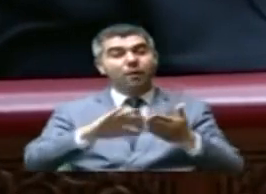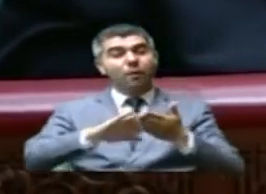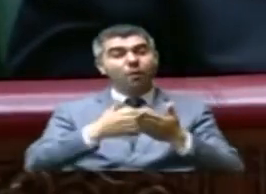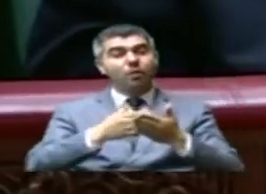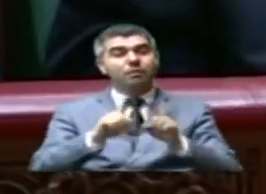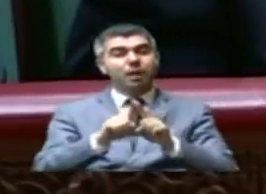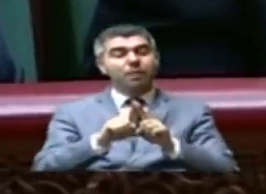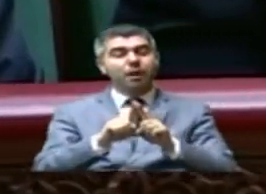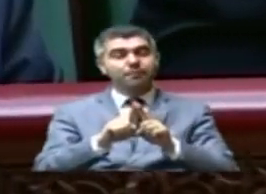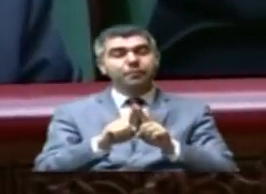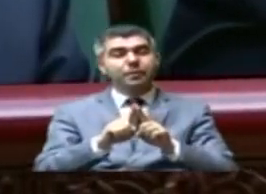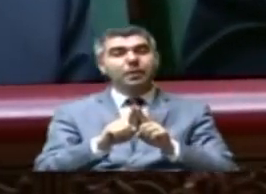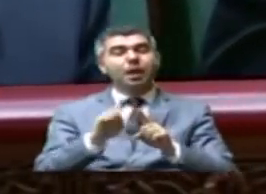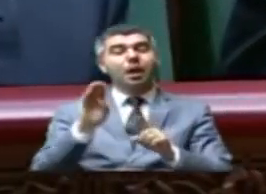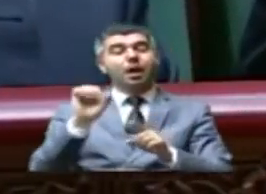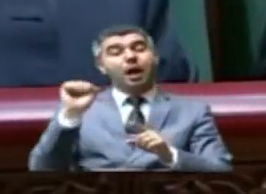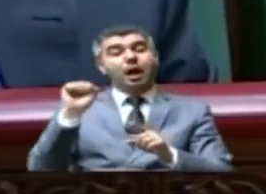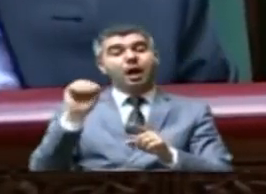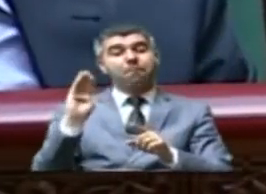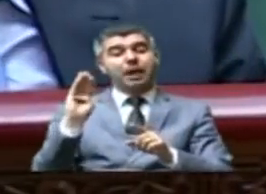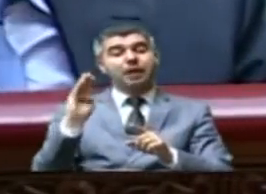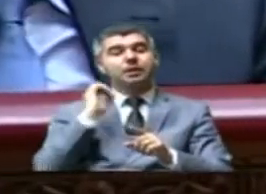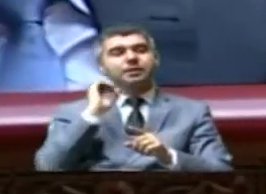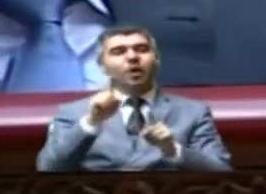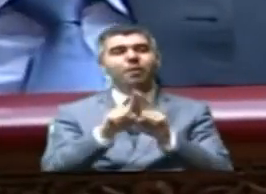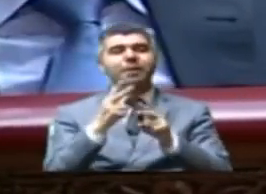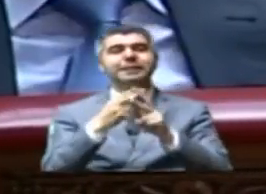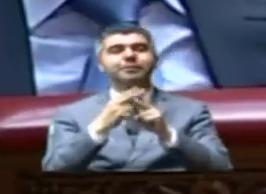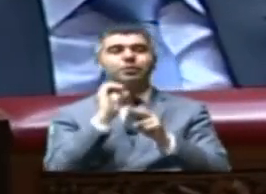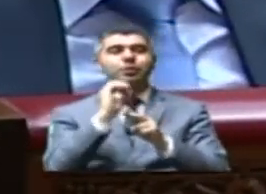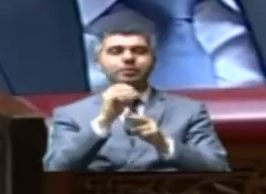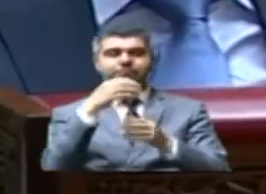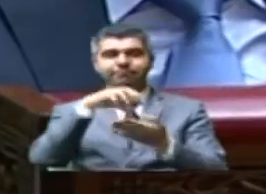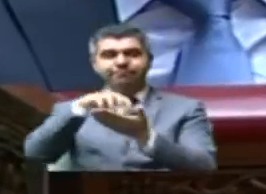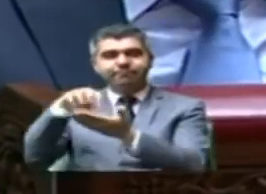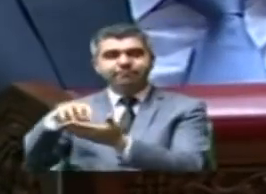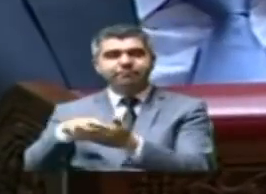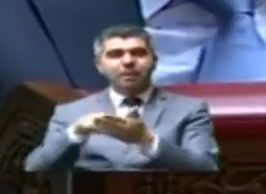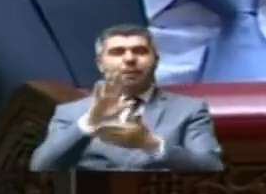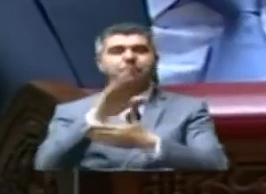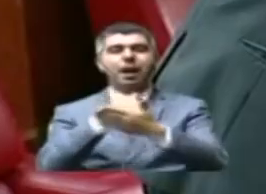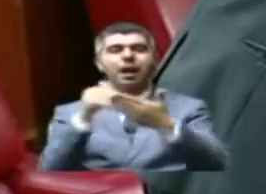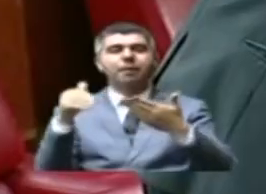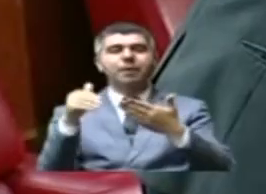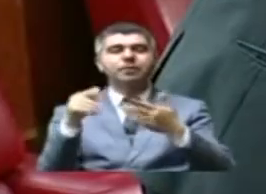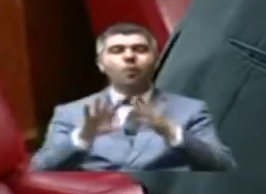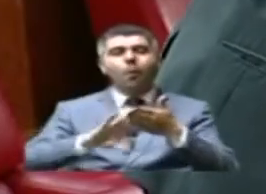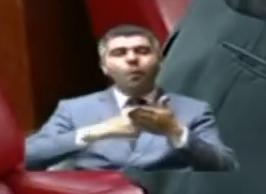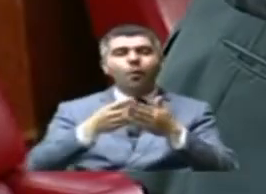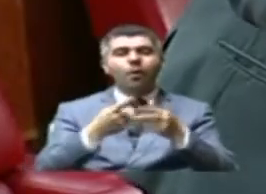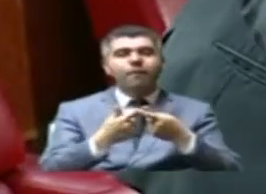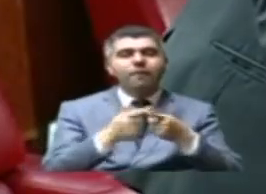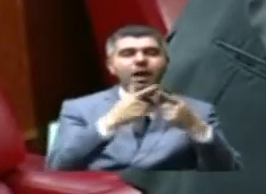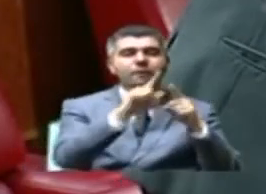بمعنى جيدة وحسنة. عندنا اجتهاد على ذاك 40% اللي فيه برنامج متكامل، لكن الإشكال